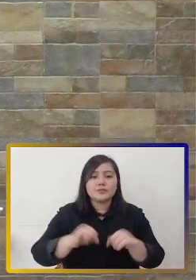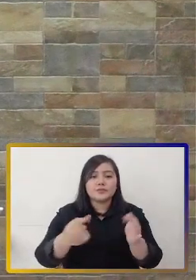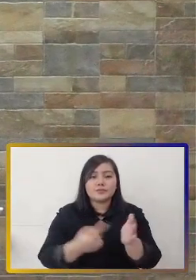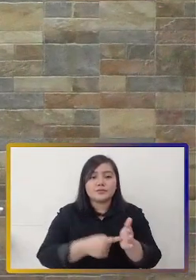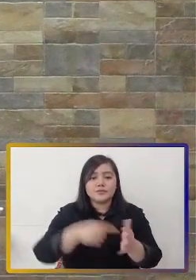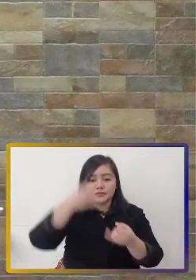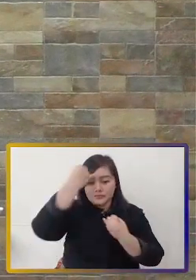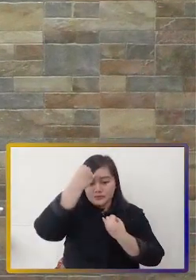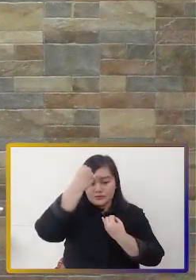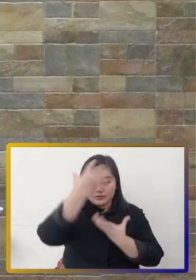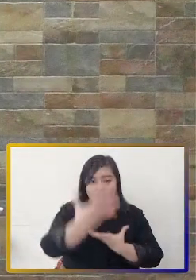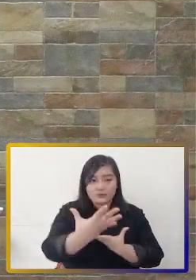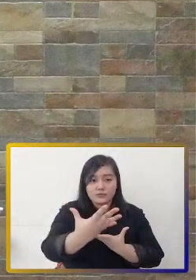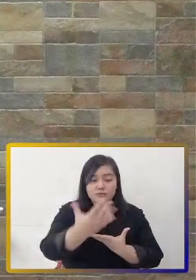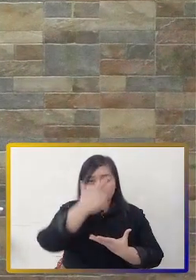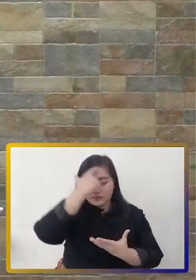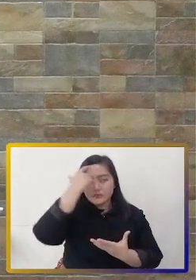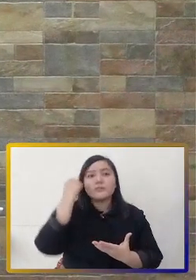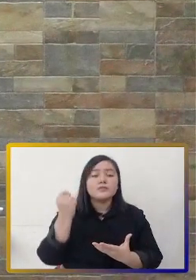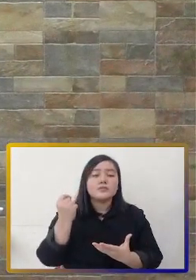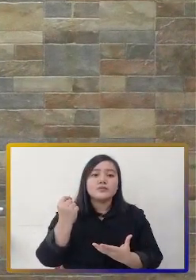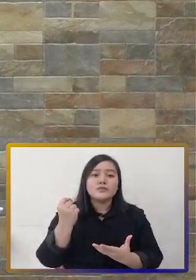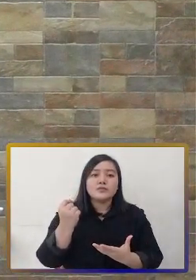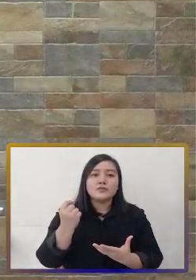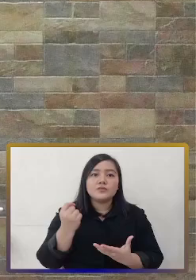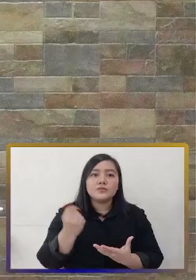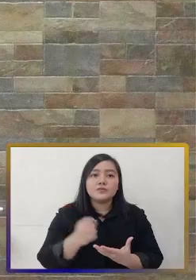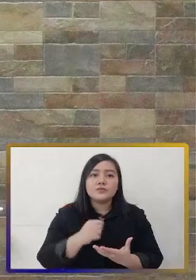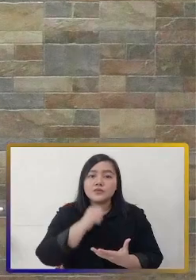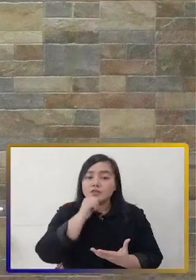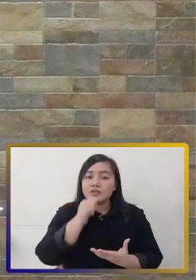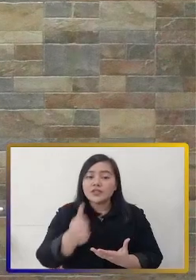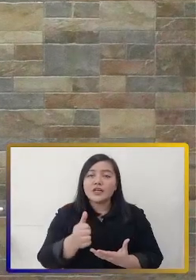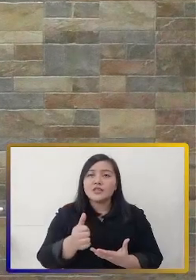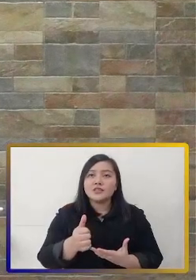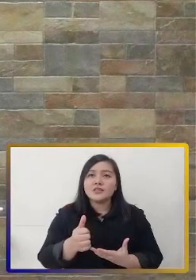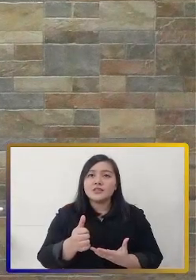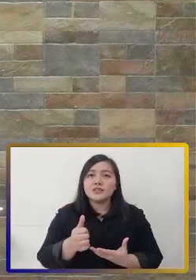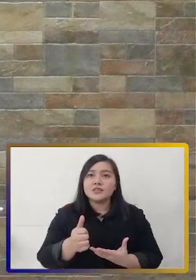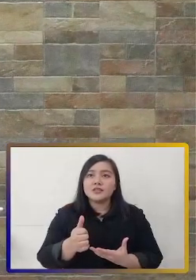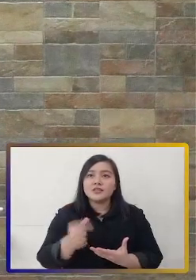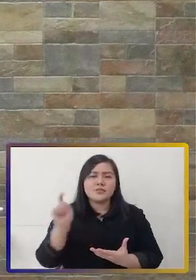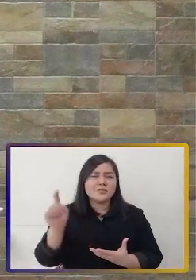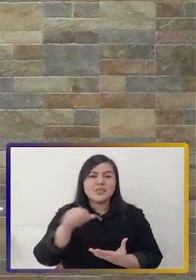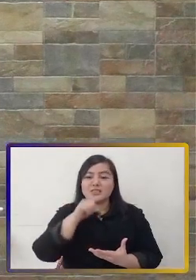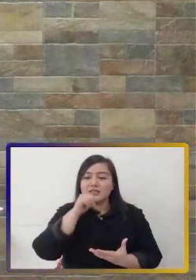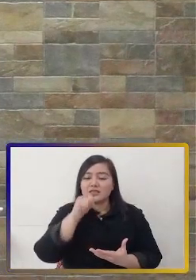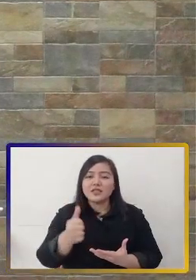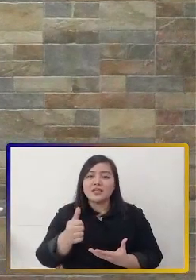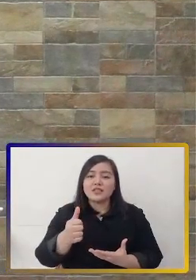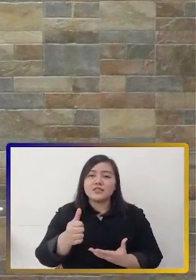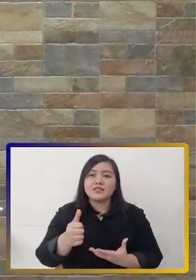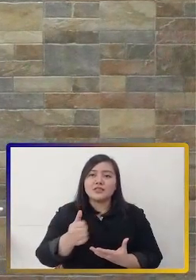ito kasi hindi niya po yan basta-basta pwedeng iiwan sa kung kani-kanino lamang.